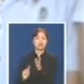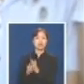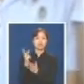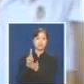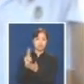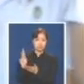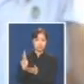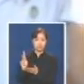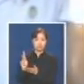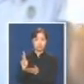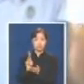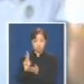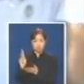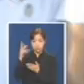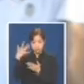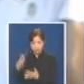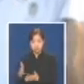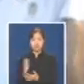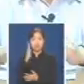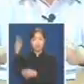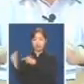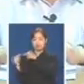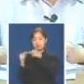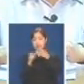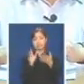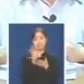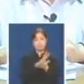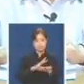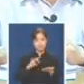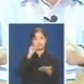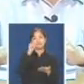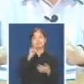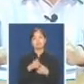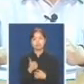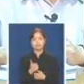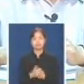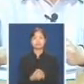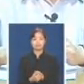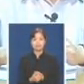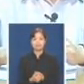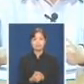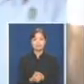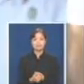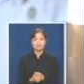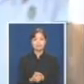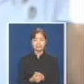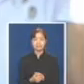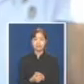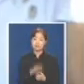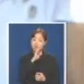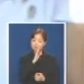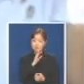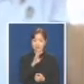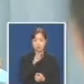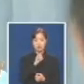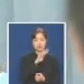เพื่อจะว่าไม่เป็นการยุ่งยากนะครับก็คือเป็นผู้กู้รายเก่านะครับจ ะ ได้คือจะได้รับพิจารณานะครับก็คือ